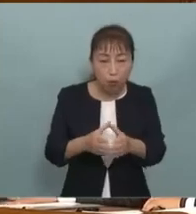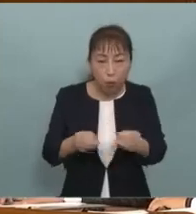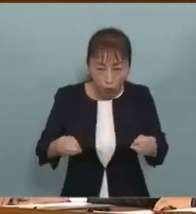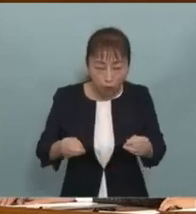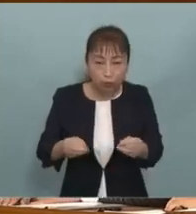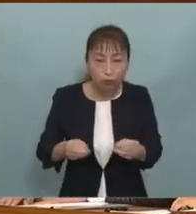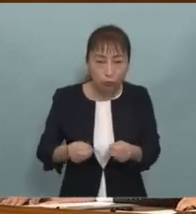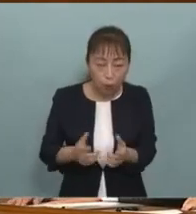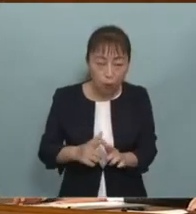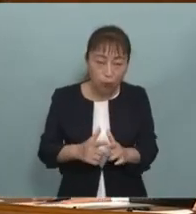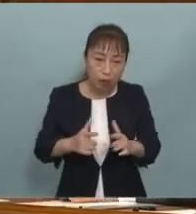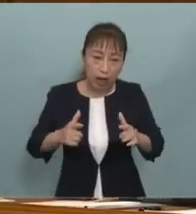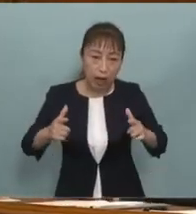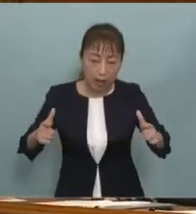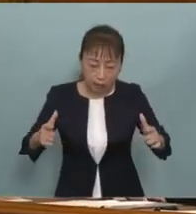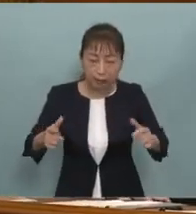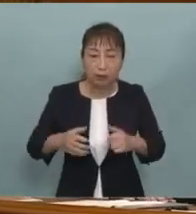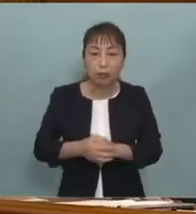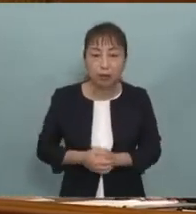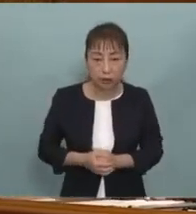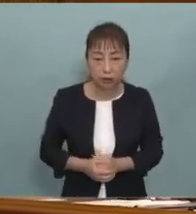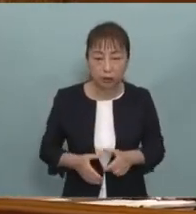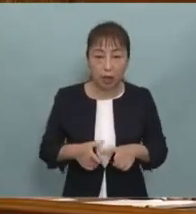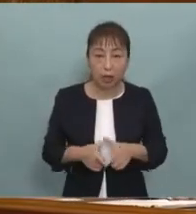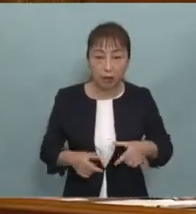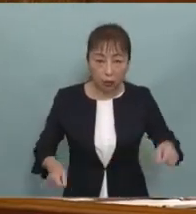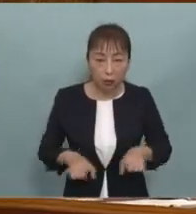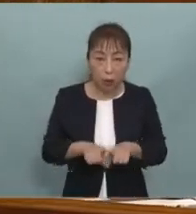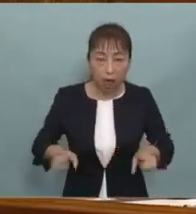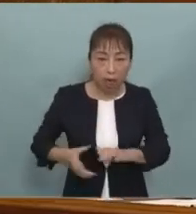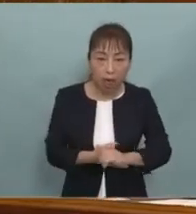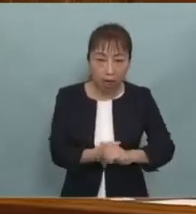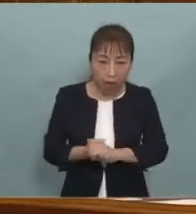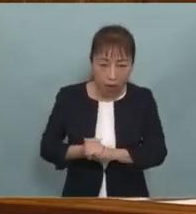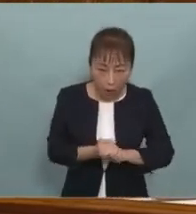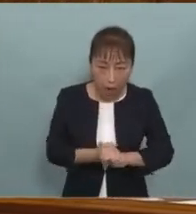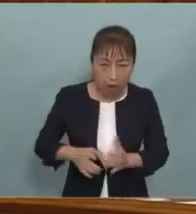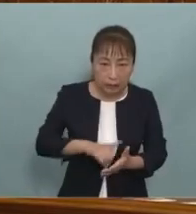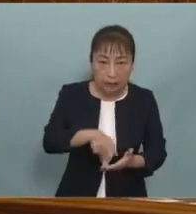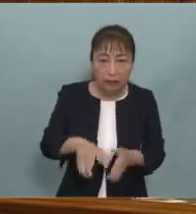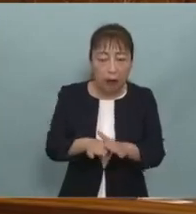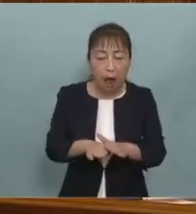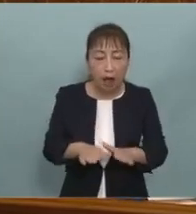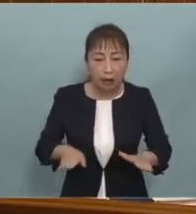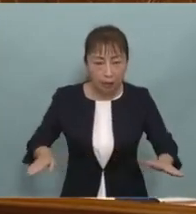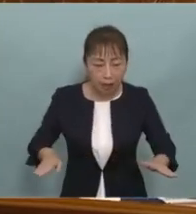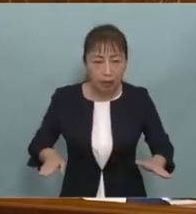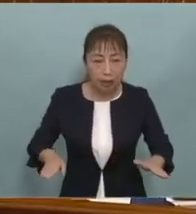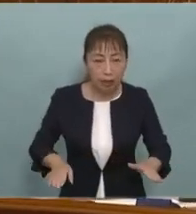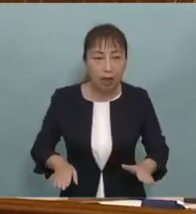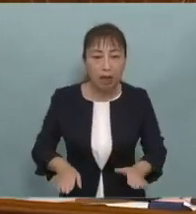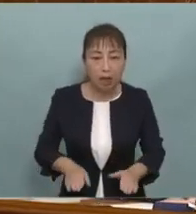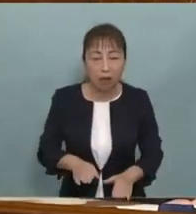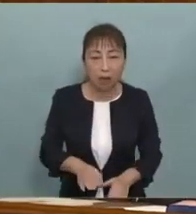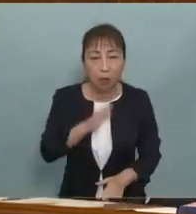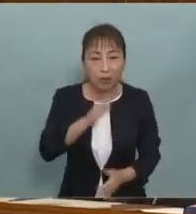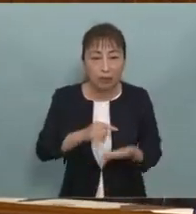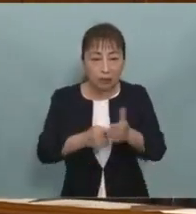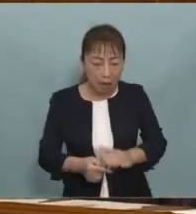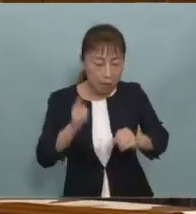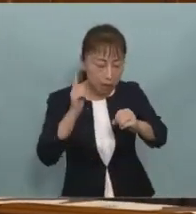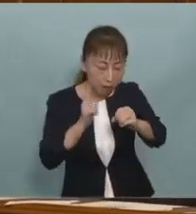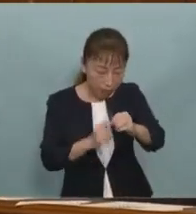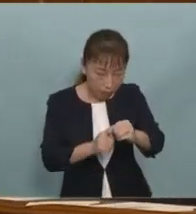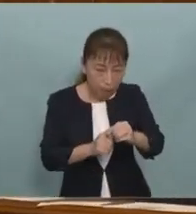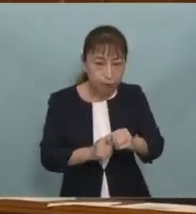バランスよく強化し我が員の平和地域の安定を実現しますその際自由で開かれ